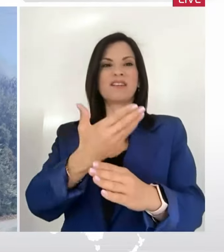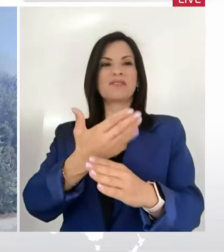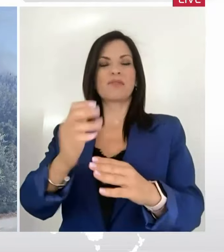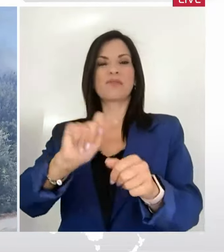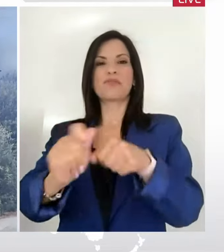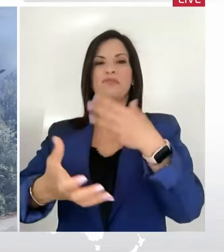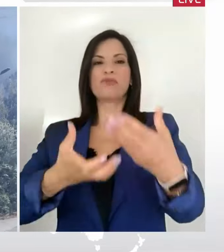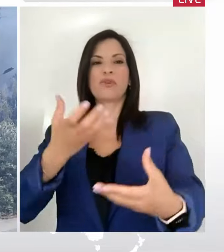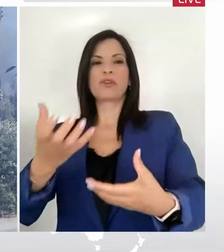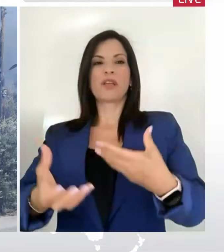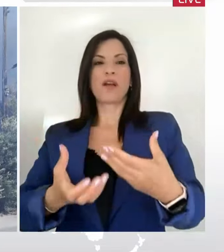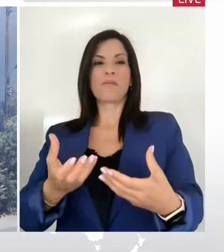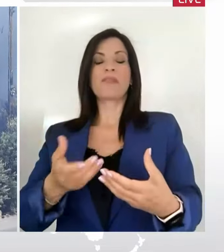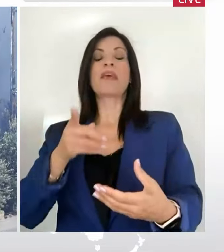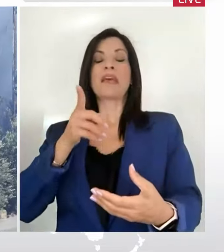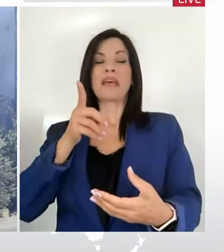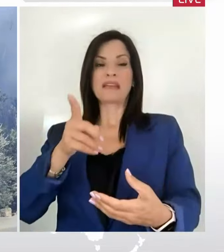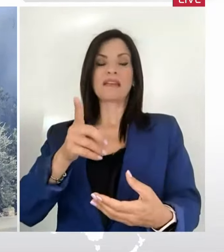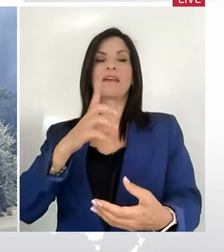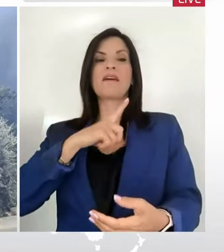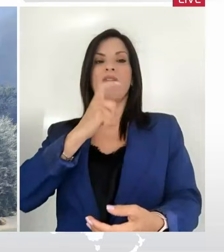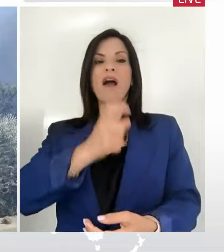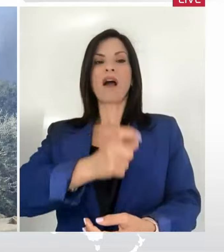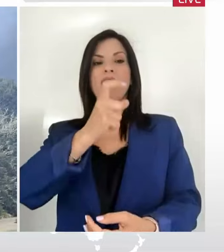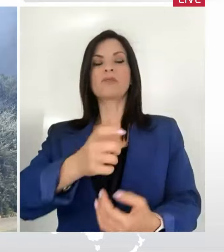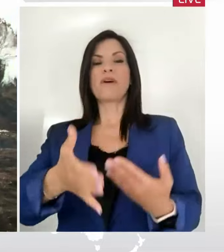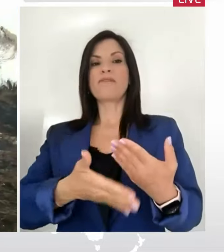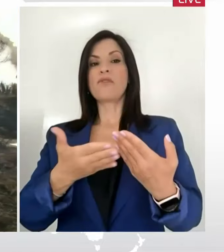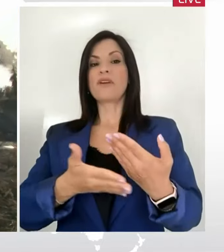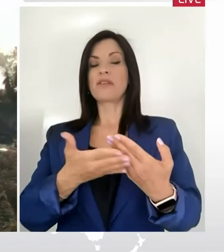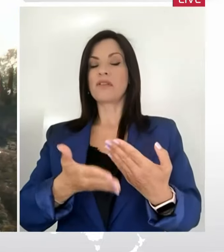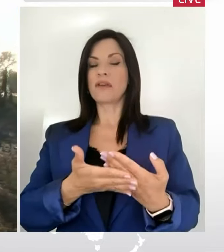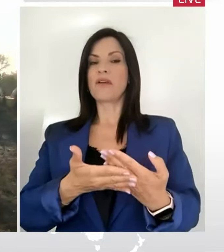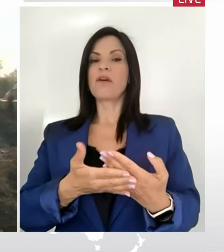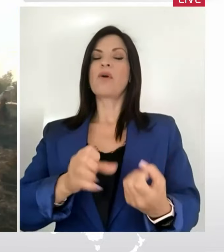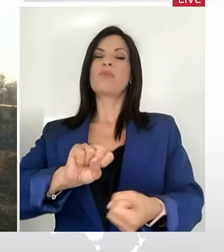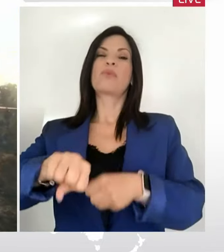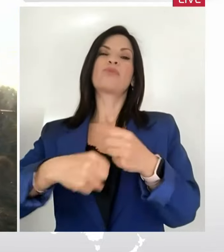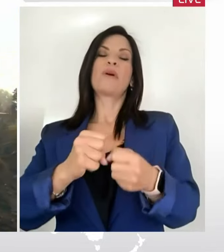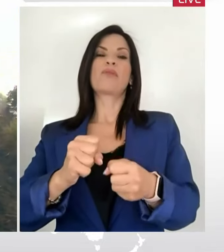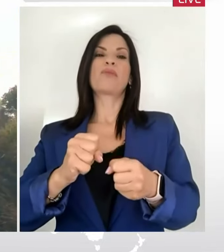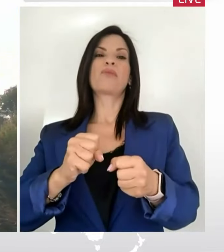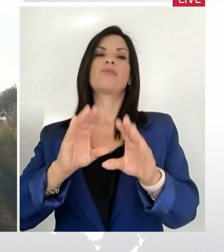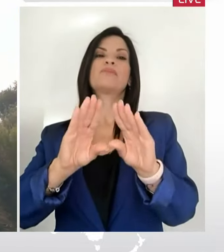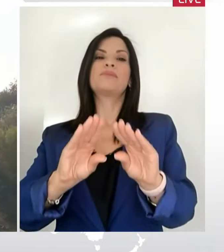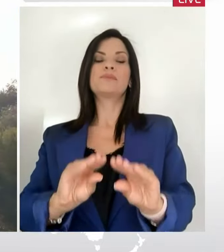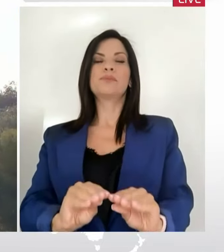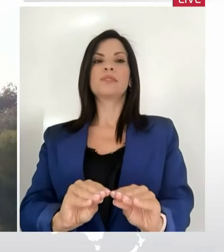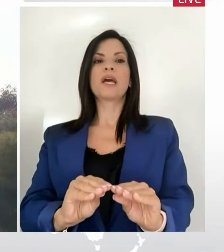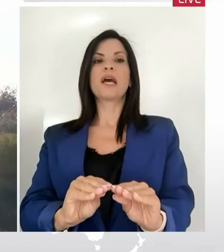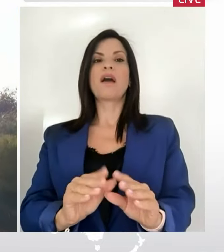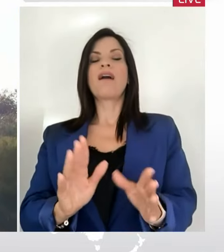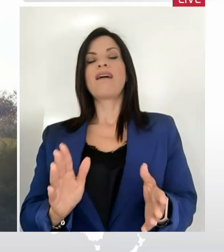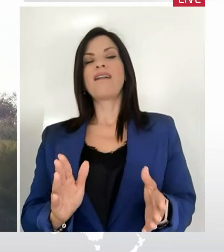μου. Εκεί βρίσκονται θελοντές του Support CY και προσπαθούν να σβήσουν τη φωτιά. Ωστόσο, η μικρή